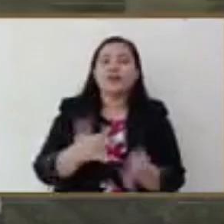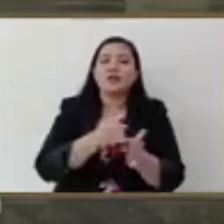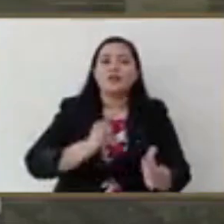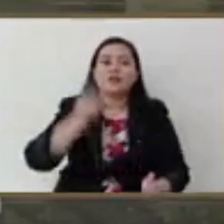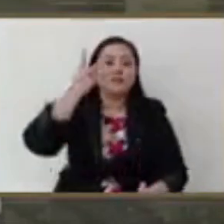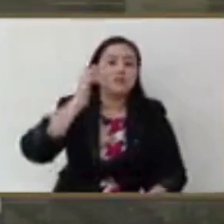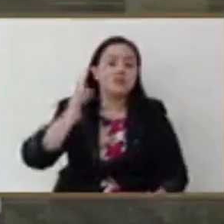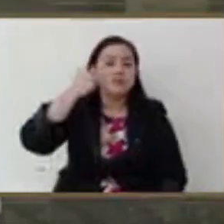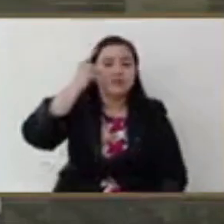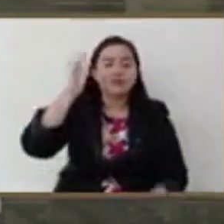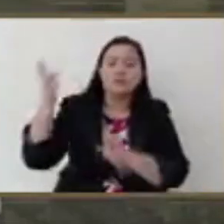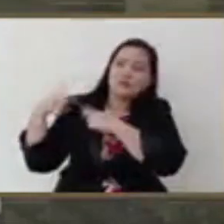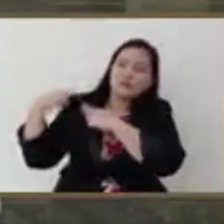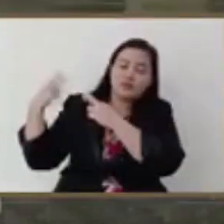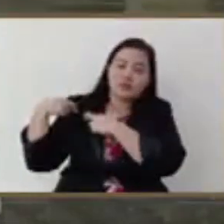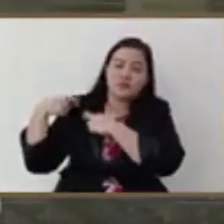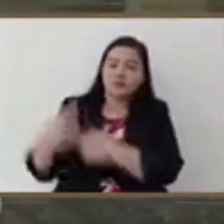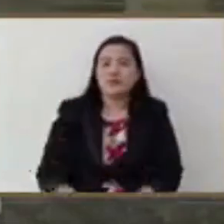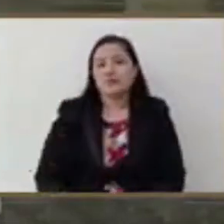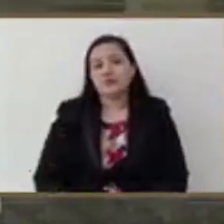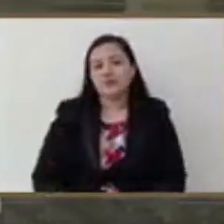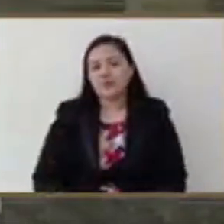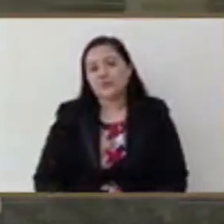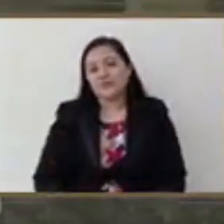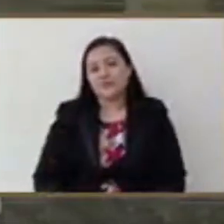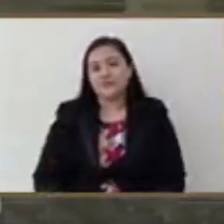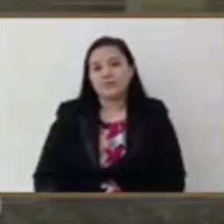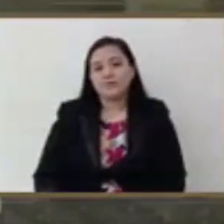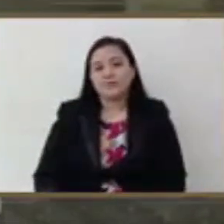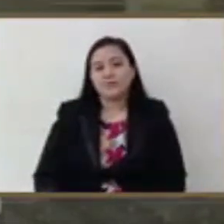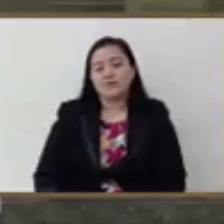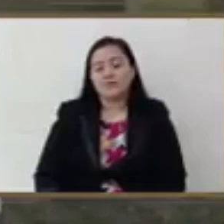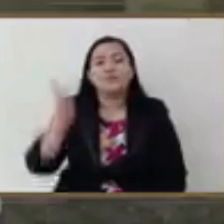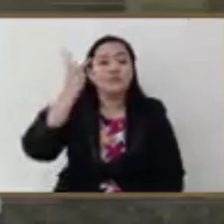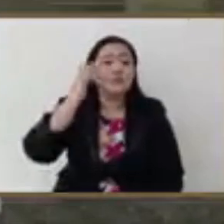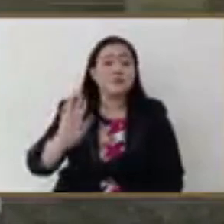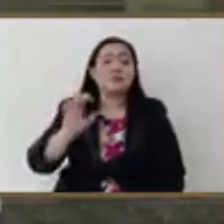And not only that's my responsibility, but I am the authority.